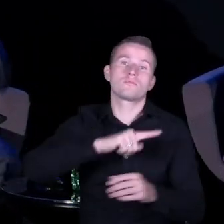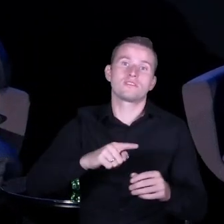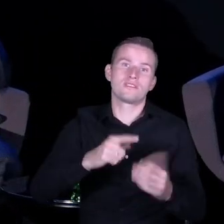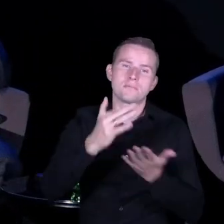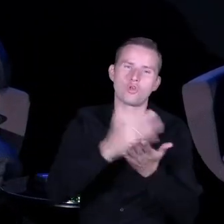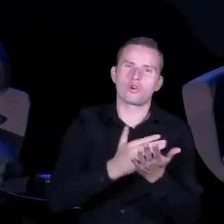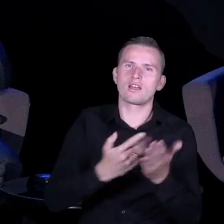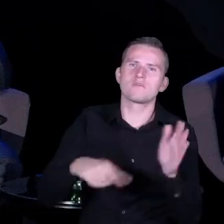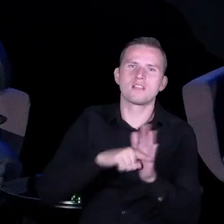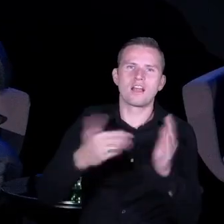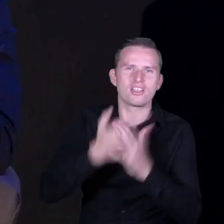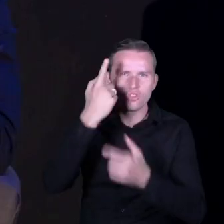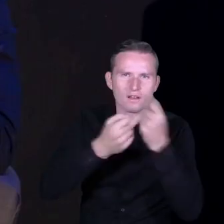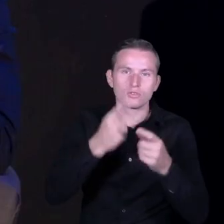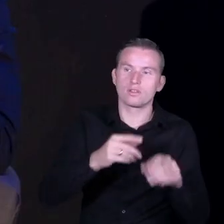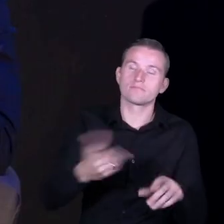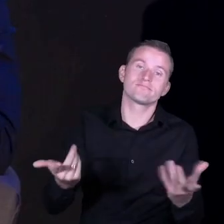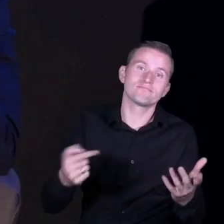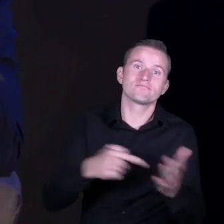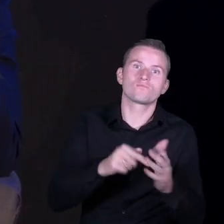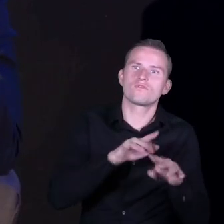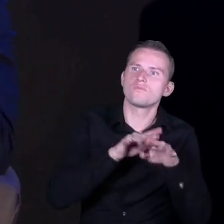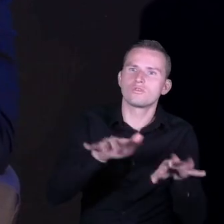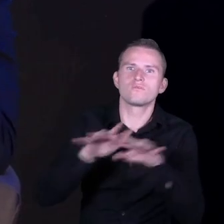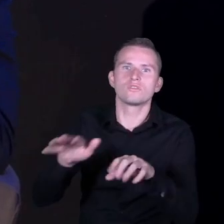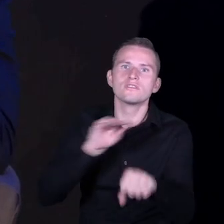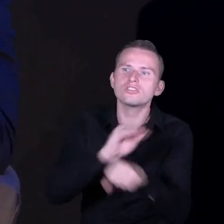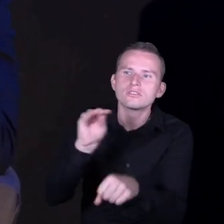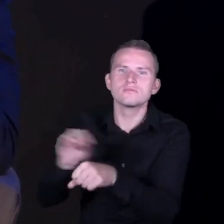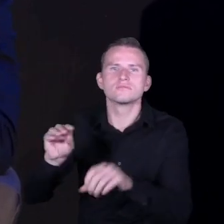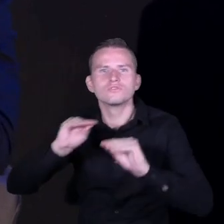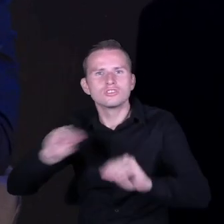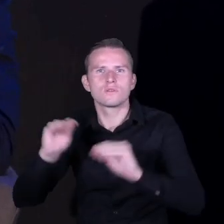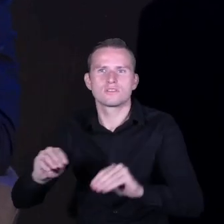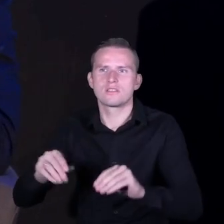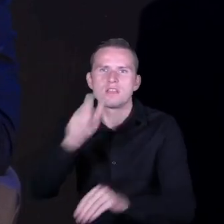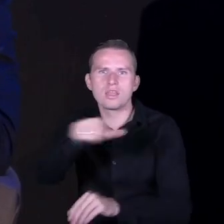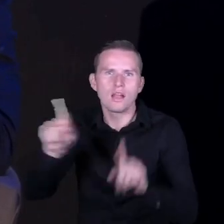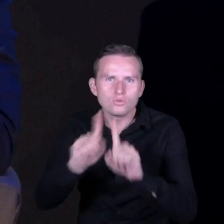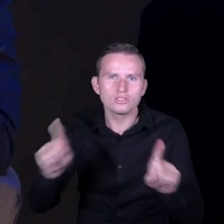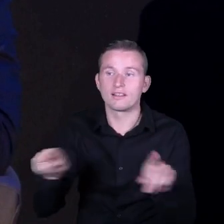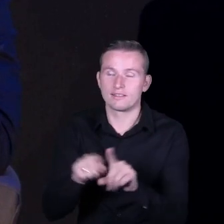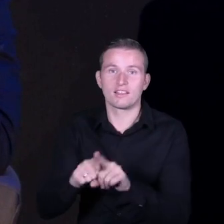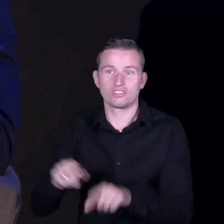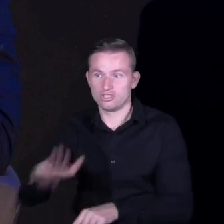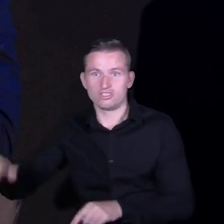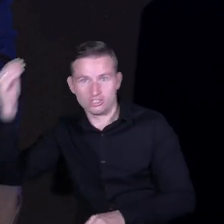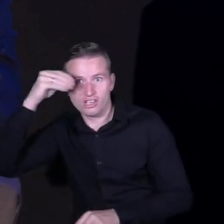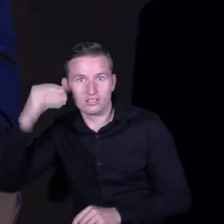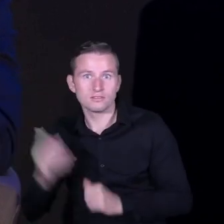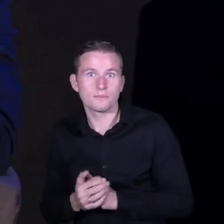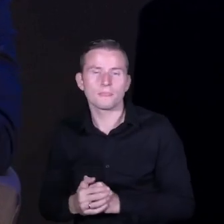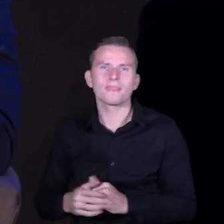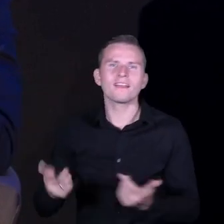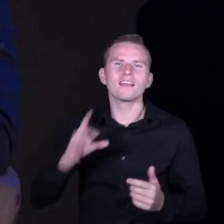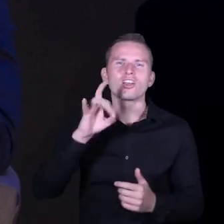kształcenia nauczycieli, ale kształcenia dzieci. Wrócę do tej edukacji gov.pl, tak? Ponieważ my